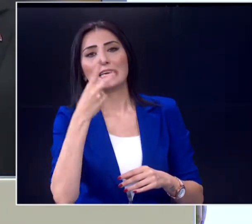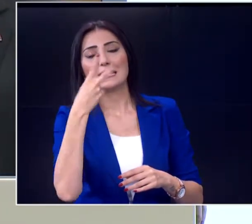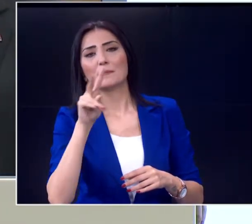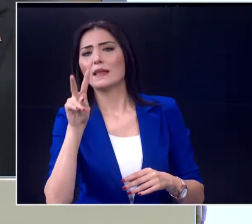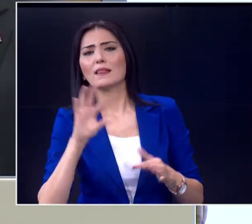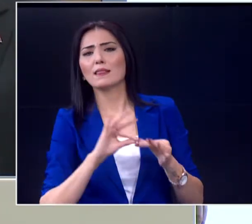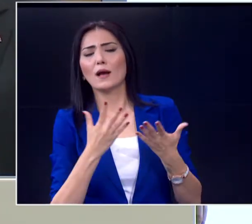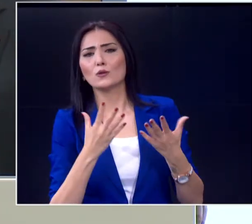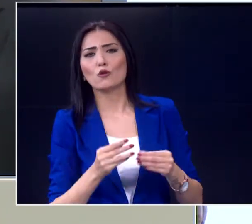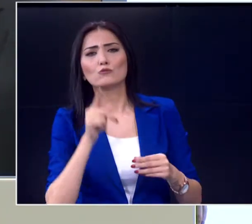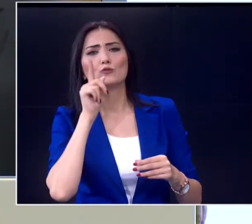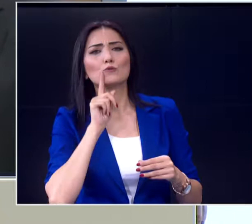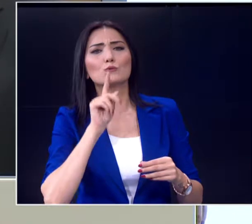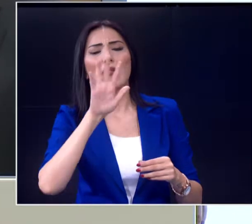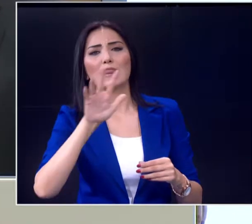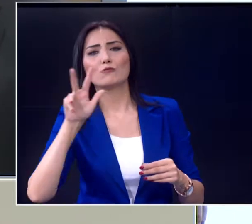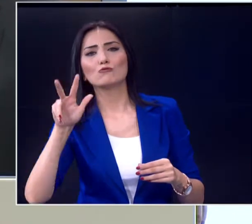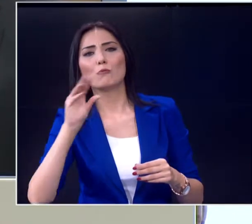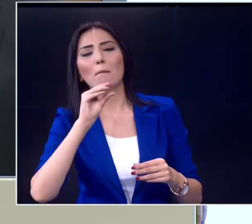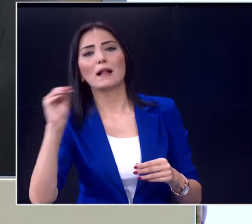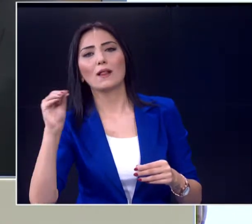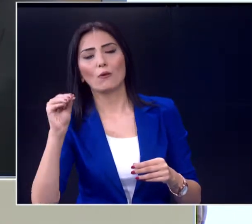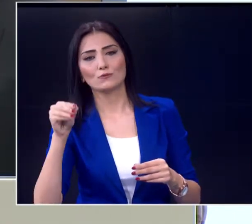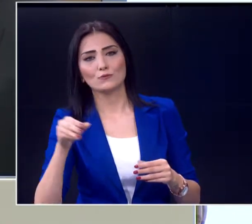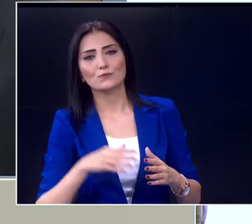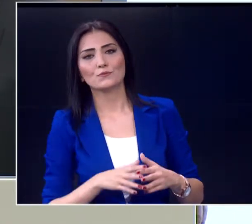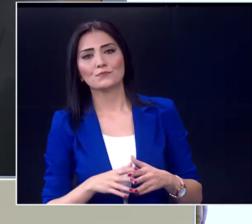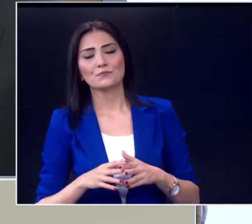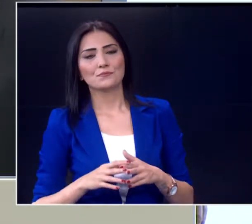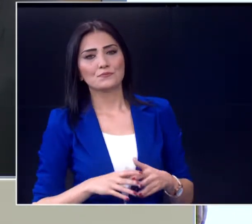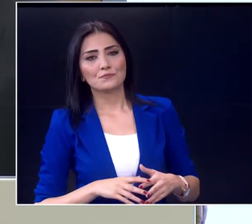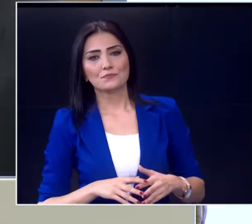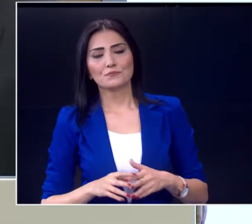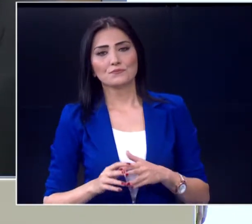2002'de ne kadarmış? 153 milyon lira.